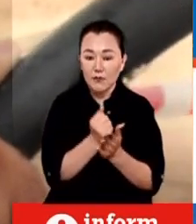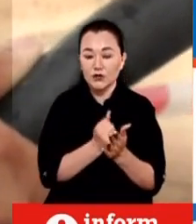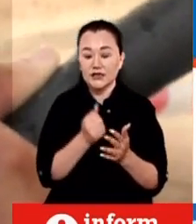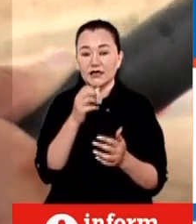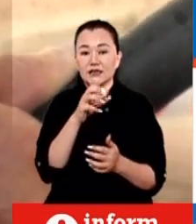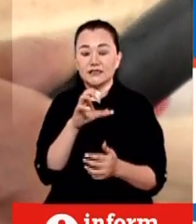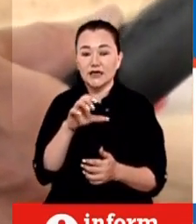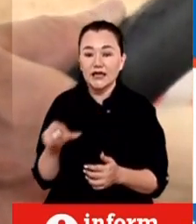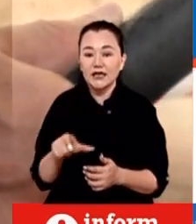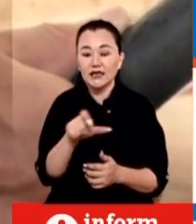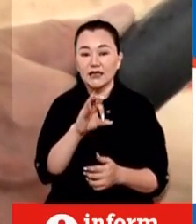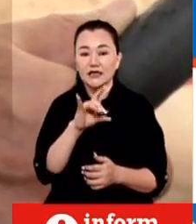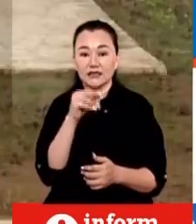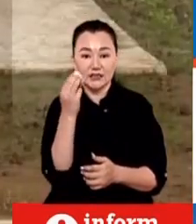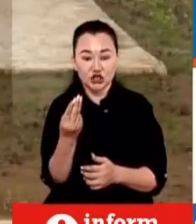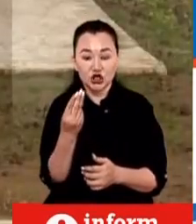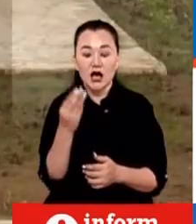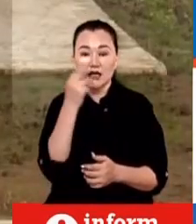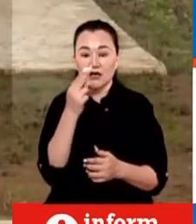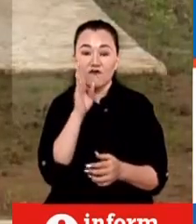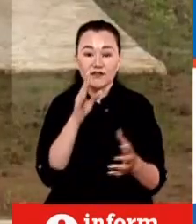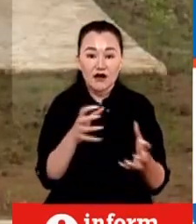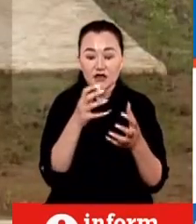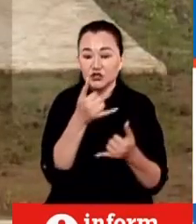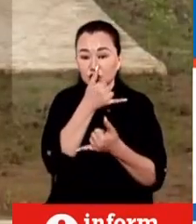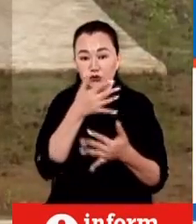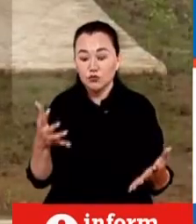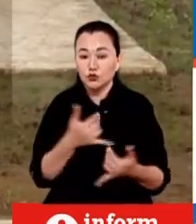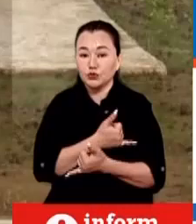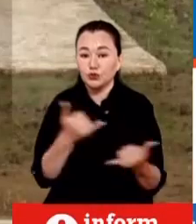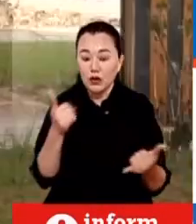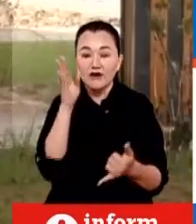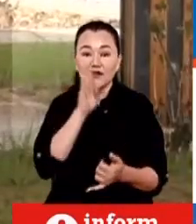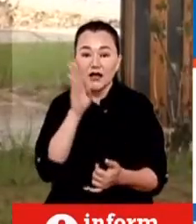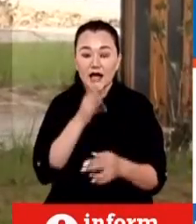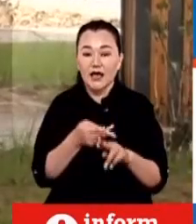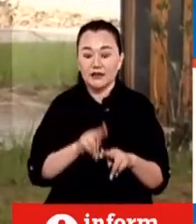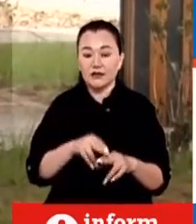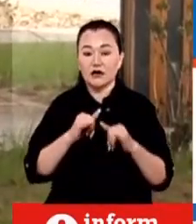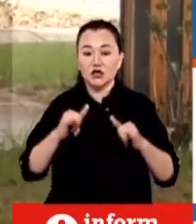Иртыш, так как астанинское водохранилище не сможет обеспечить живительной влагой